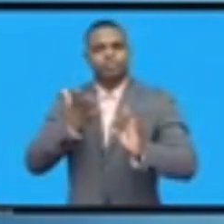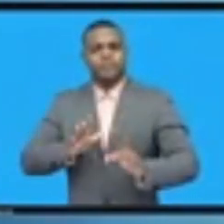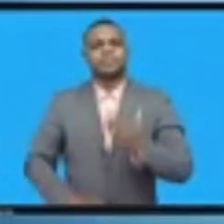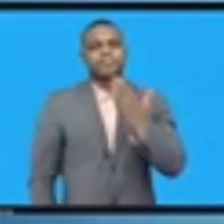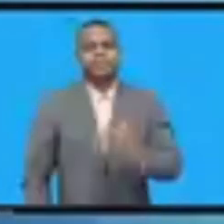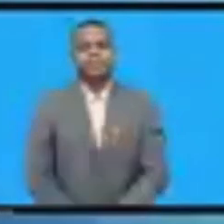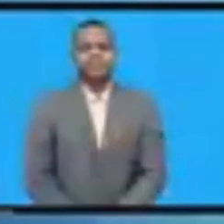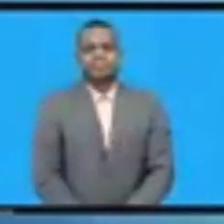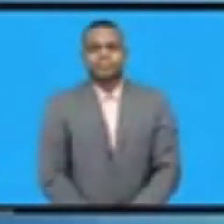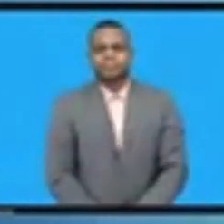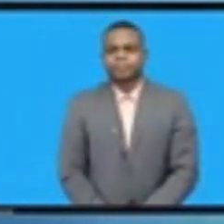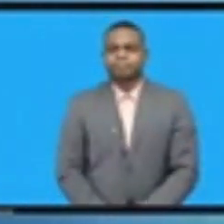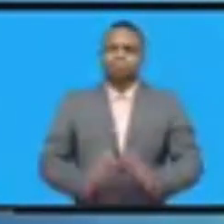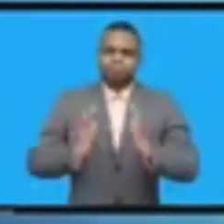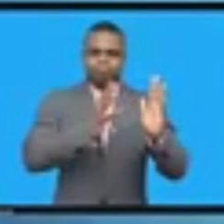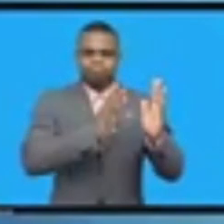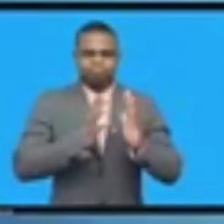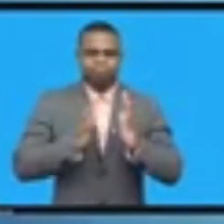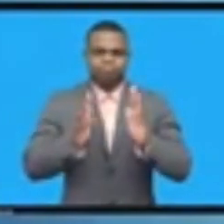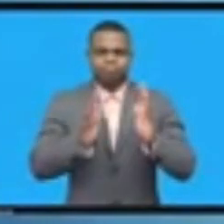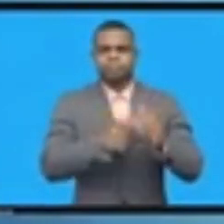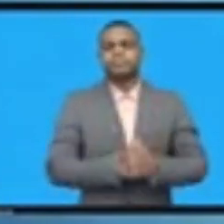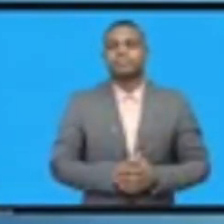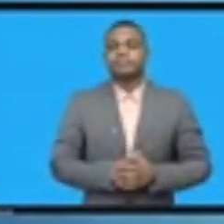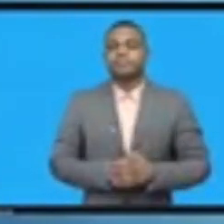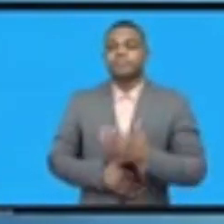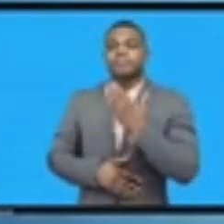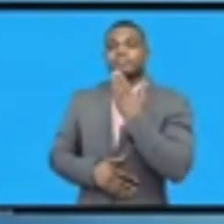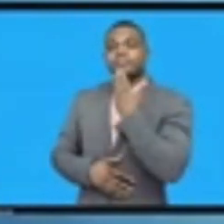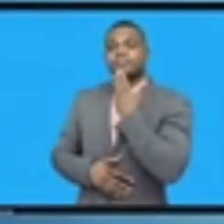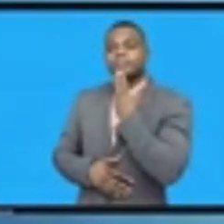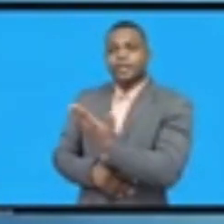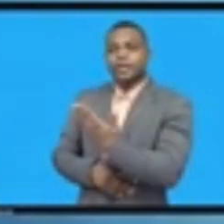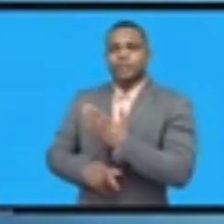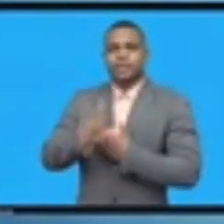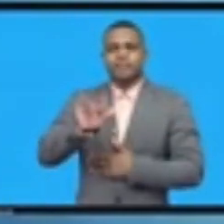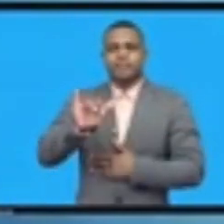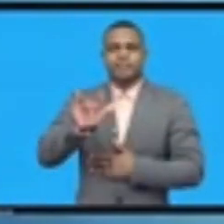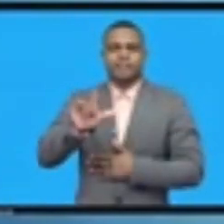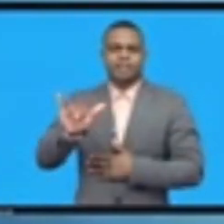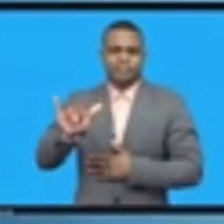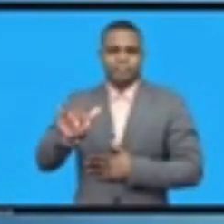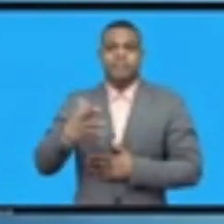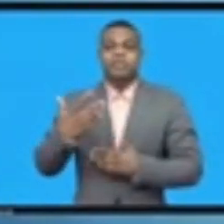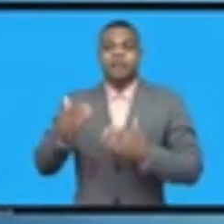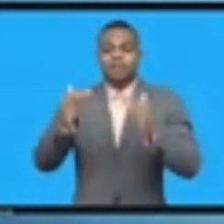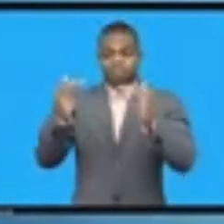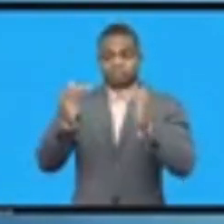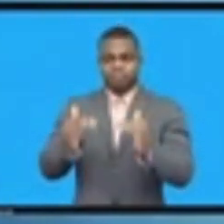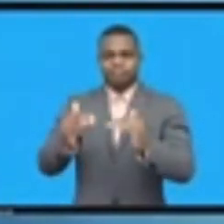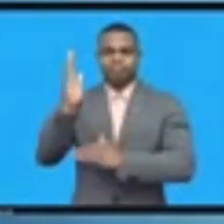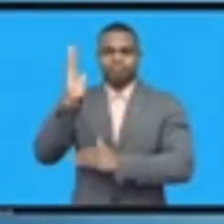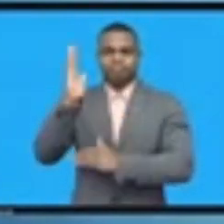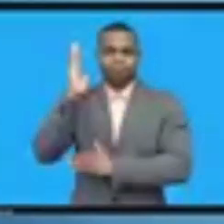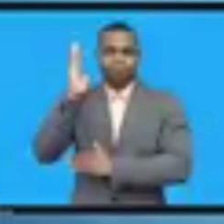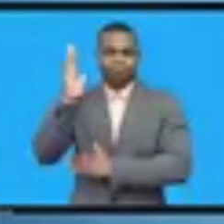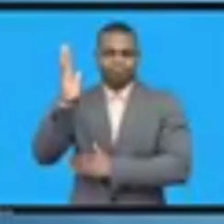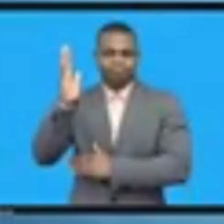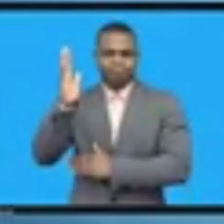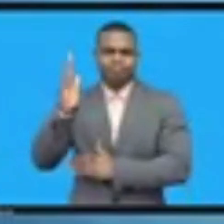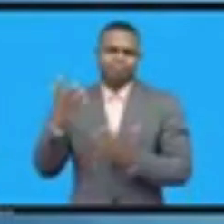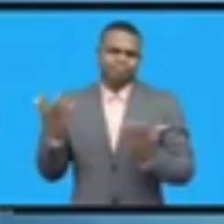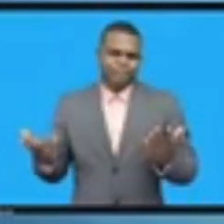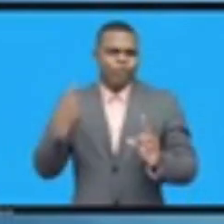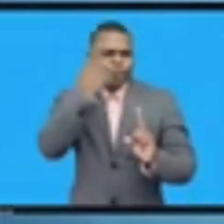非常感谢Lily。我们的下一位演讲人不需要我介绍，他是